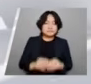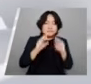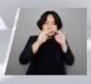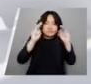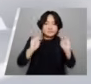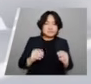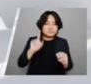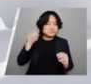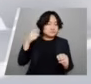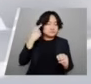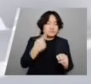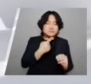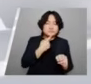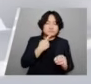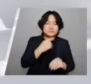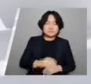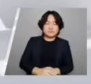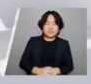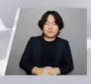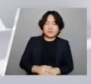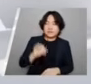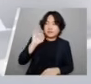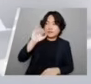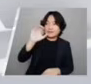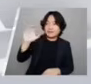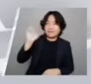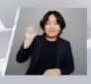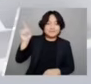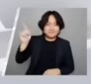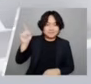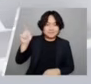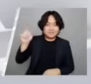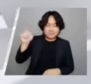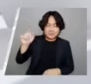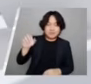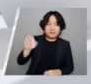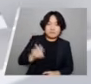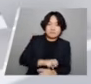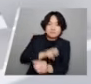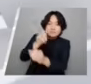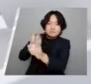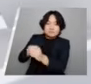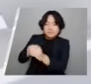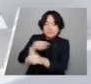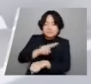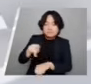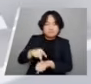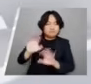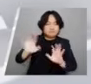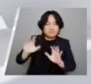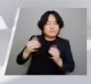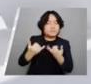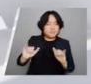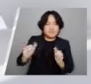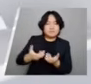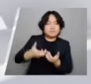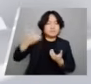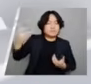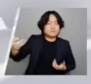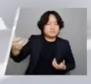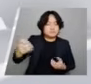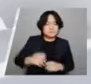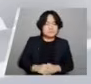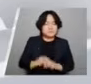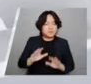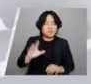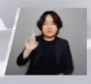miyembro ng ICC ang Pilipinas. Hindi raw magbabago ang isip ng Pangulo. Ang DOJ naman, hihintayin daw ang committee report ng Kamara o kung